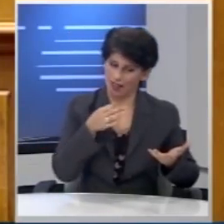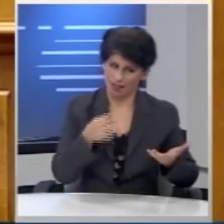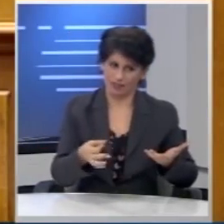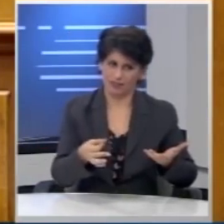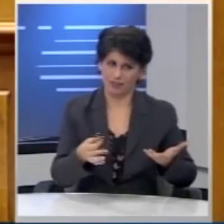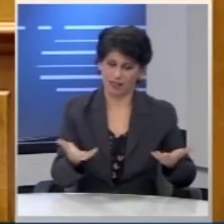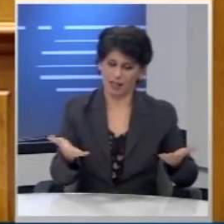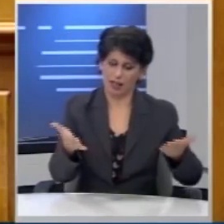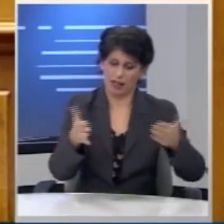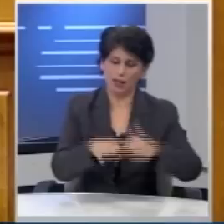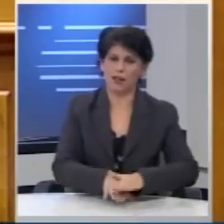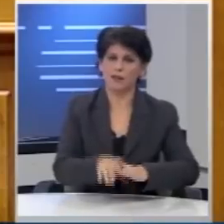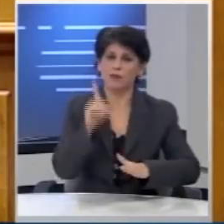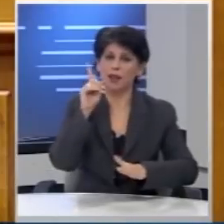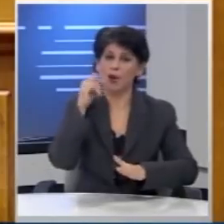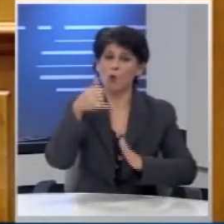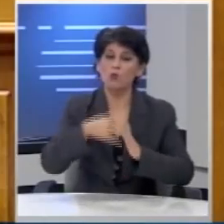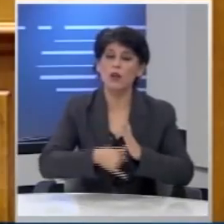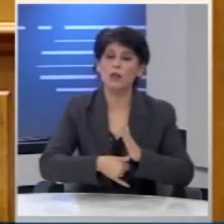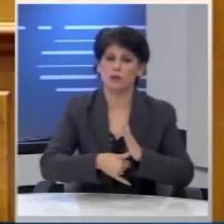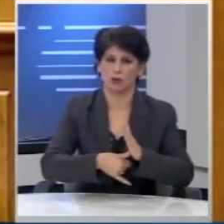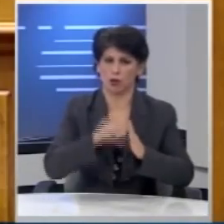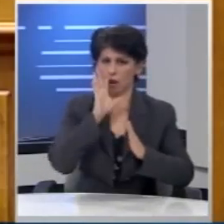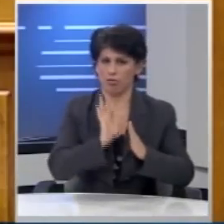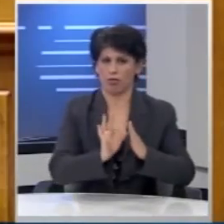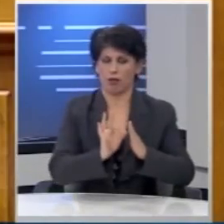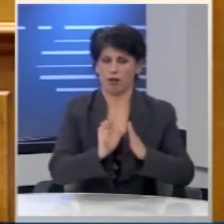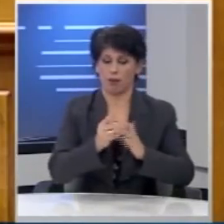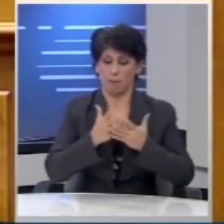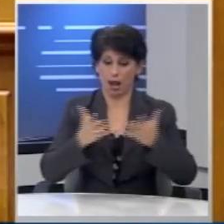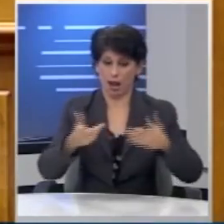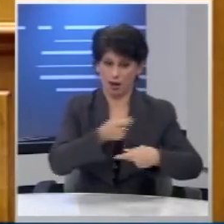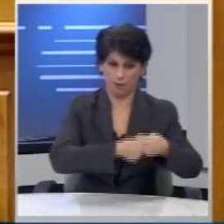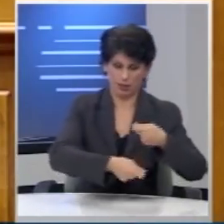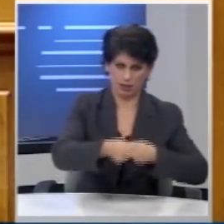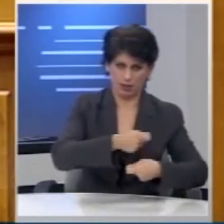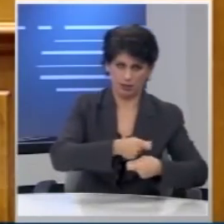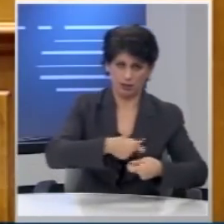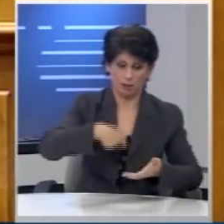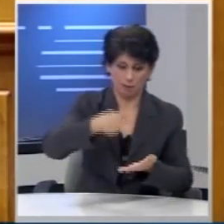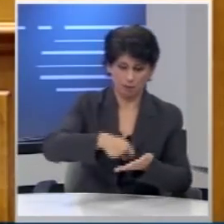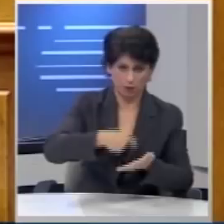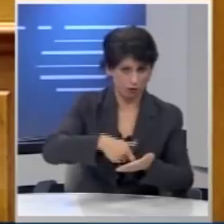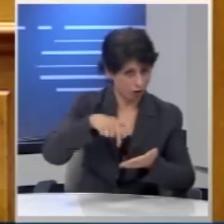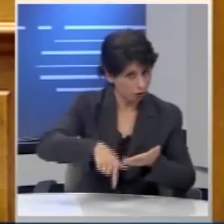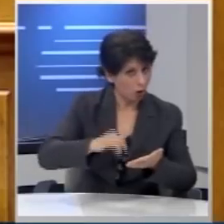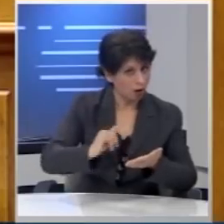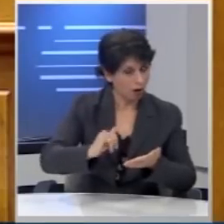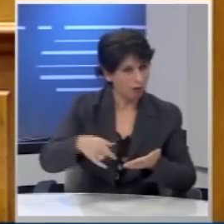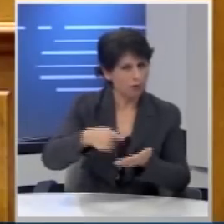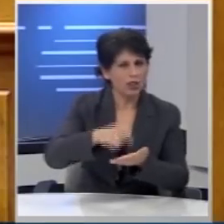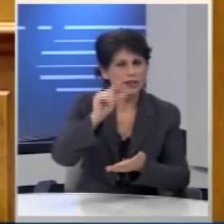αυτή συγκαλύπτει κάτι πολύ ουσιαστικότερο, πως οι μεγάλες επιχειρήσεις πλήρωναν και συνεχίζουν να